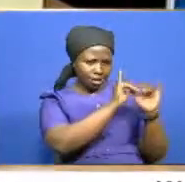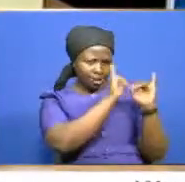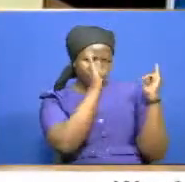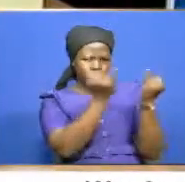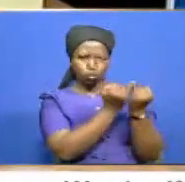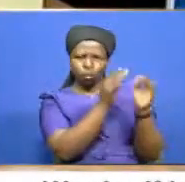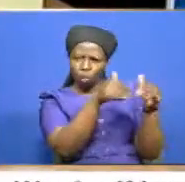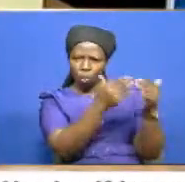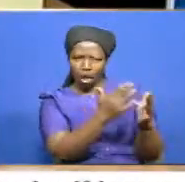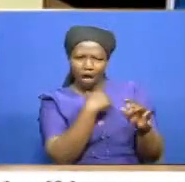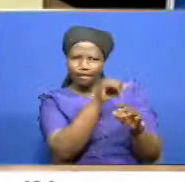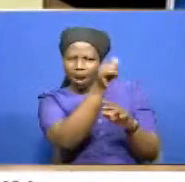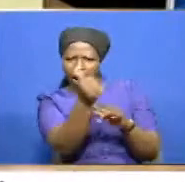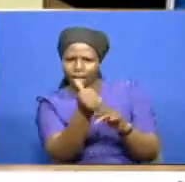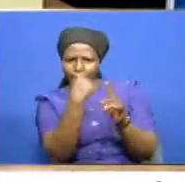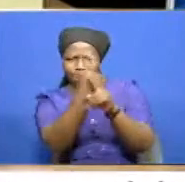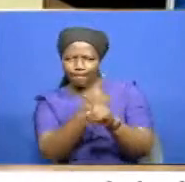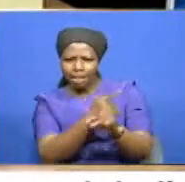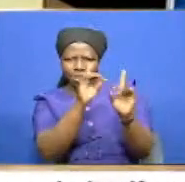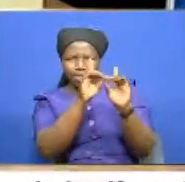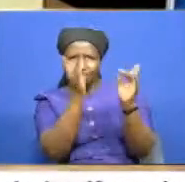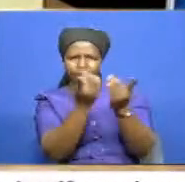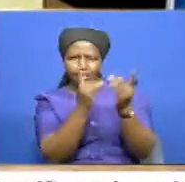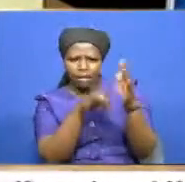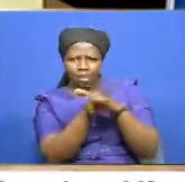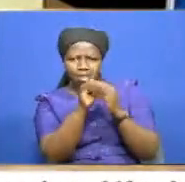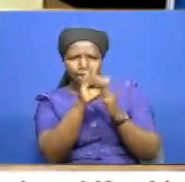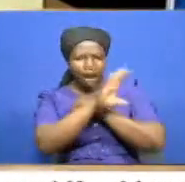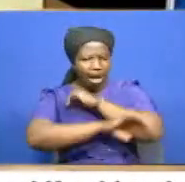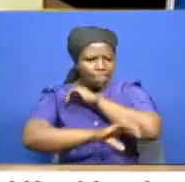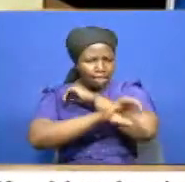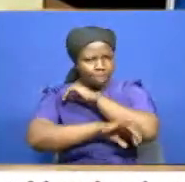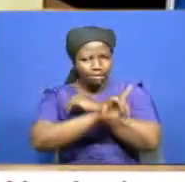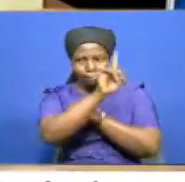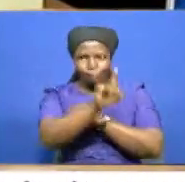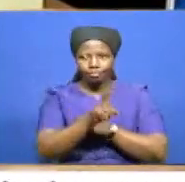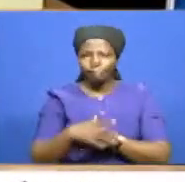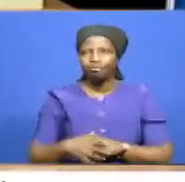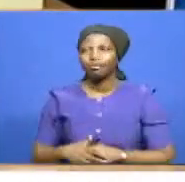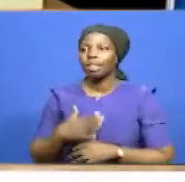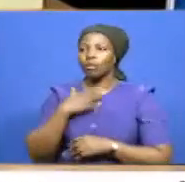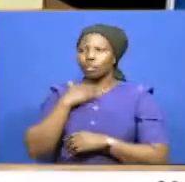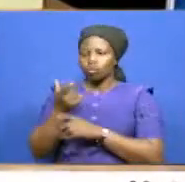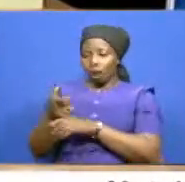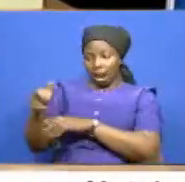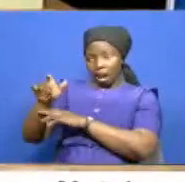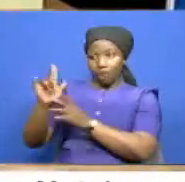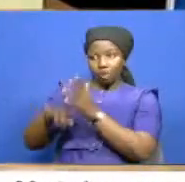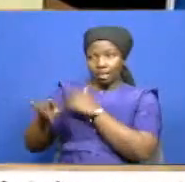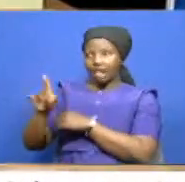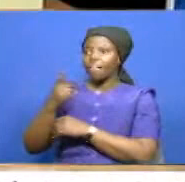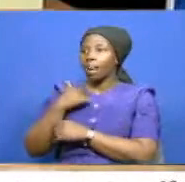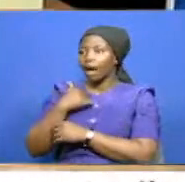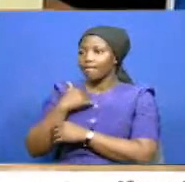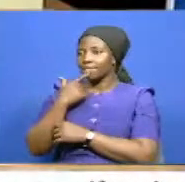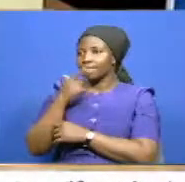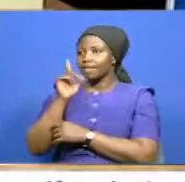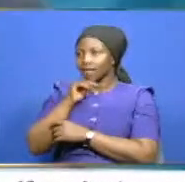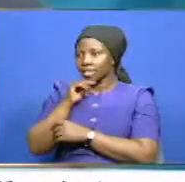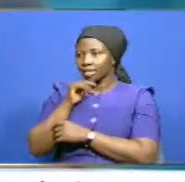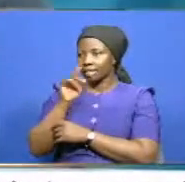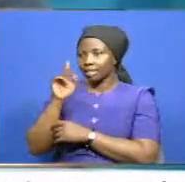ina vituo vingine mbalimbali nchini? Nikitaka kuongezea ile amesema, pia hizi Kewi kitoa